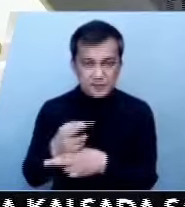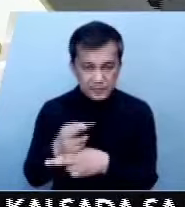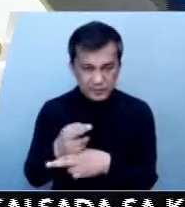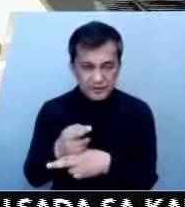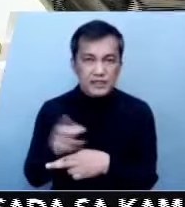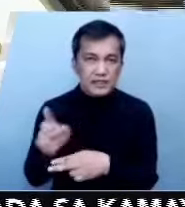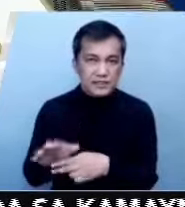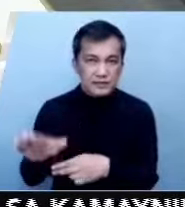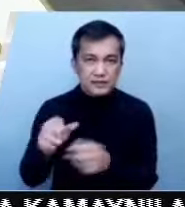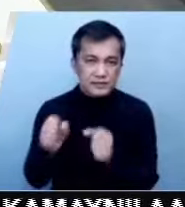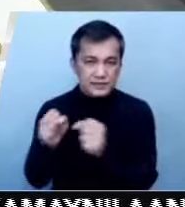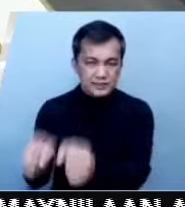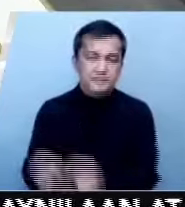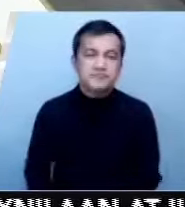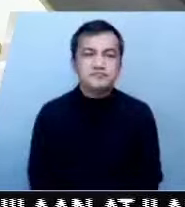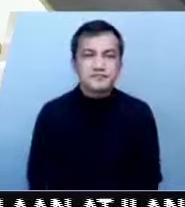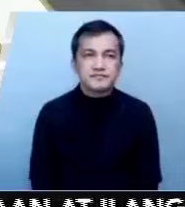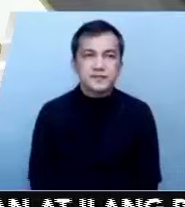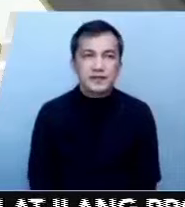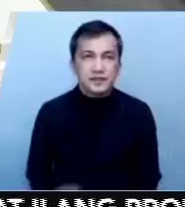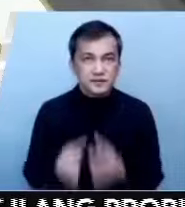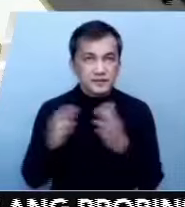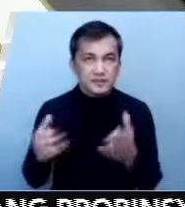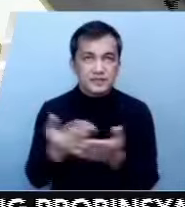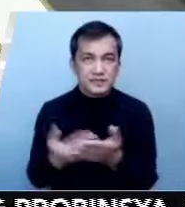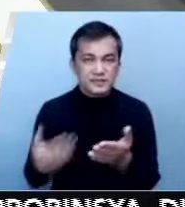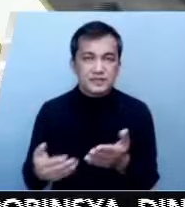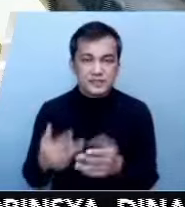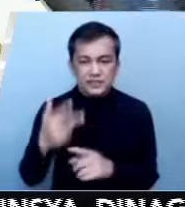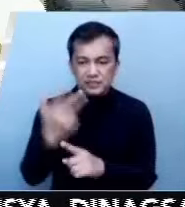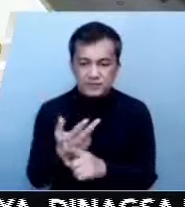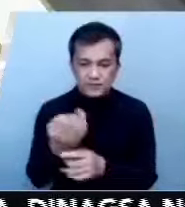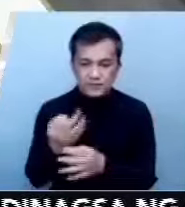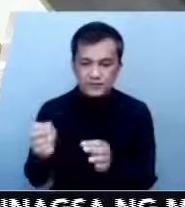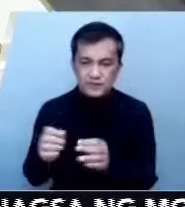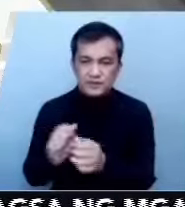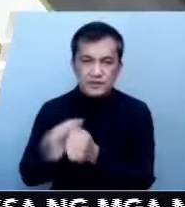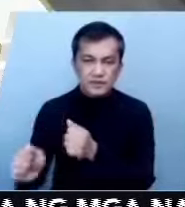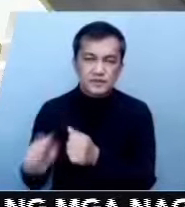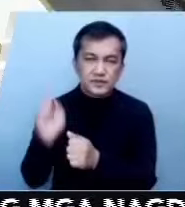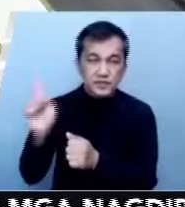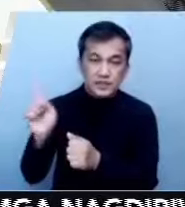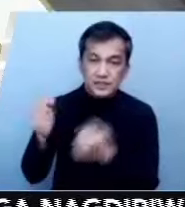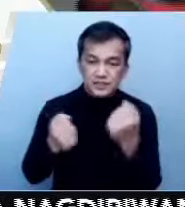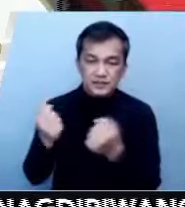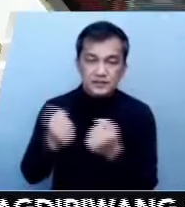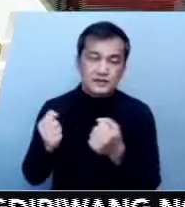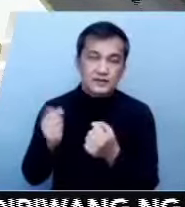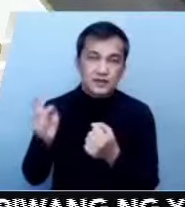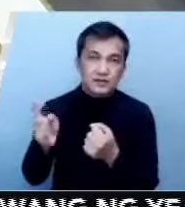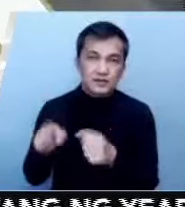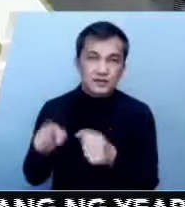kalsada. Naging malaking bagay din ang tatlong buwang libre ang pagpapadaan doon sa mga motorista, lalo na ang mga papuntang Tagaytay.